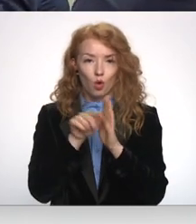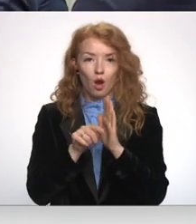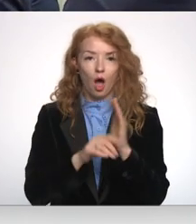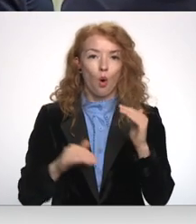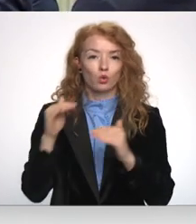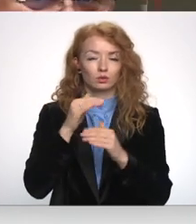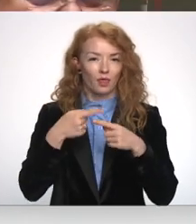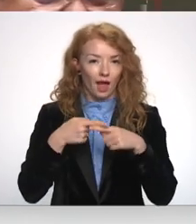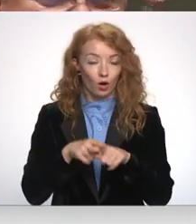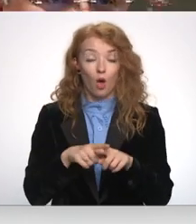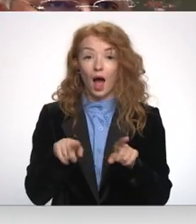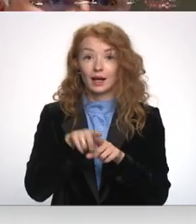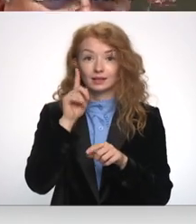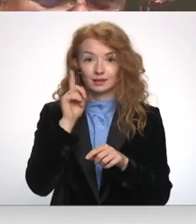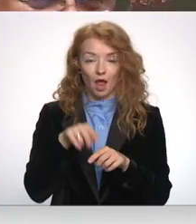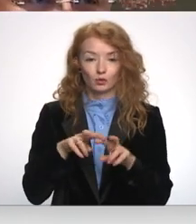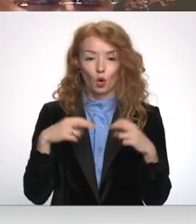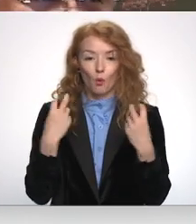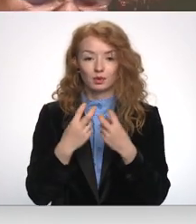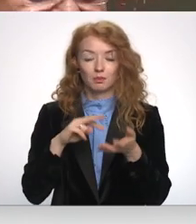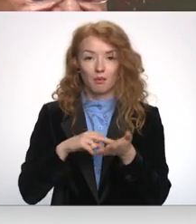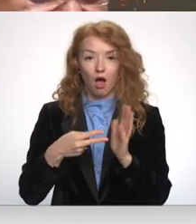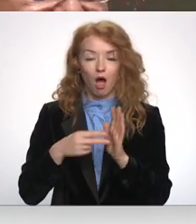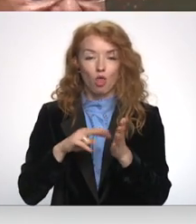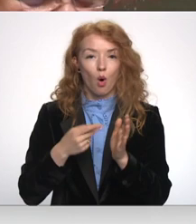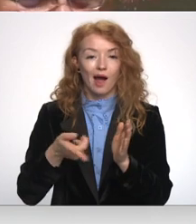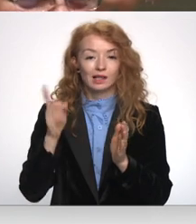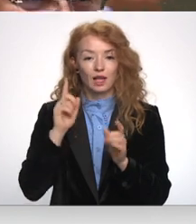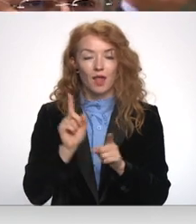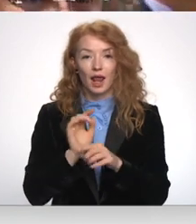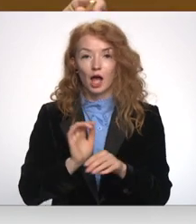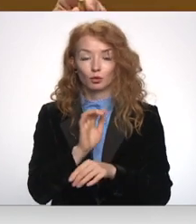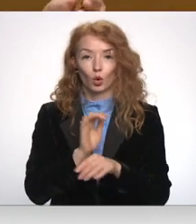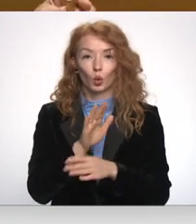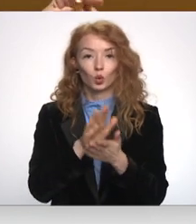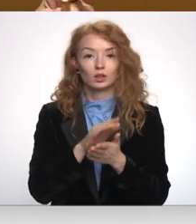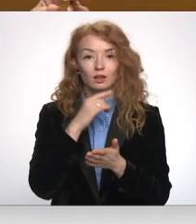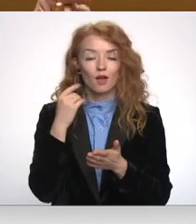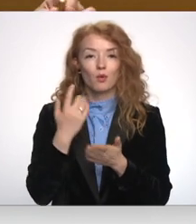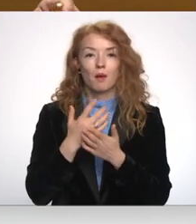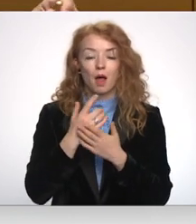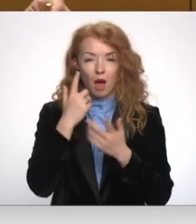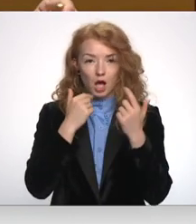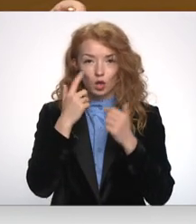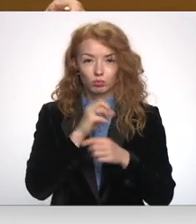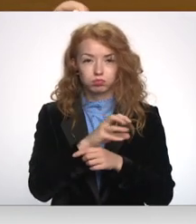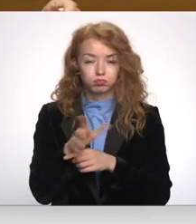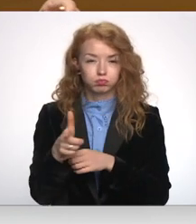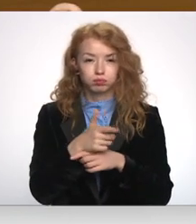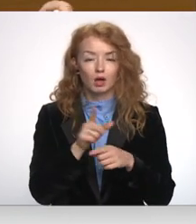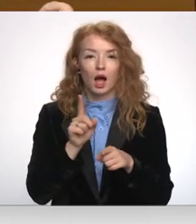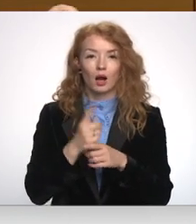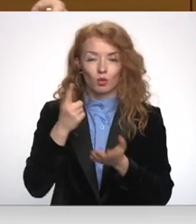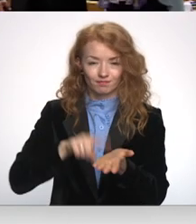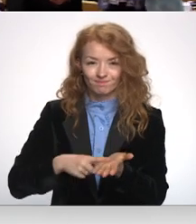Un, piemēram, zināms, ka komisija plāno aizliegt arī eksportēt uz Krieviju asaru gāzi, pirkstu nospiedumu tinti,